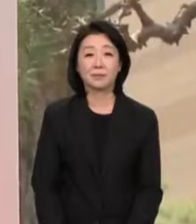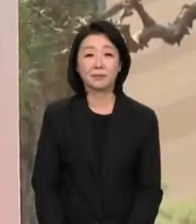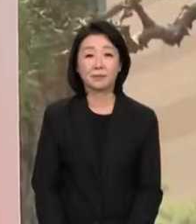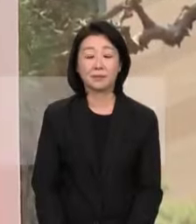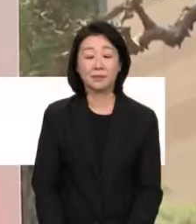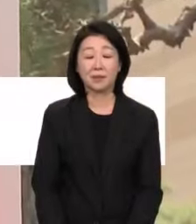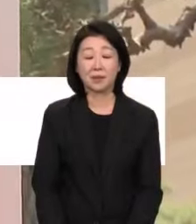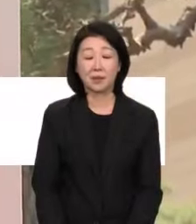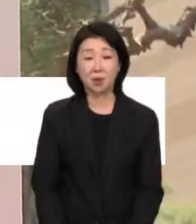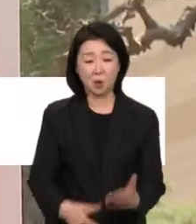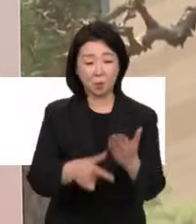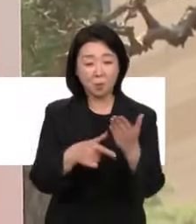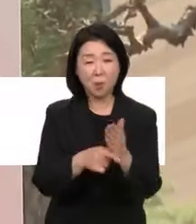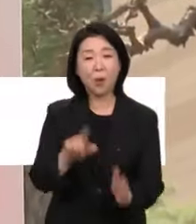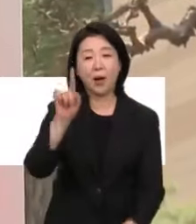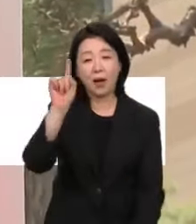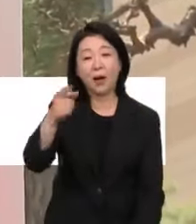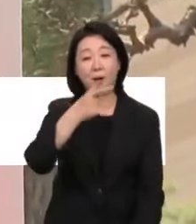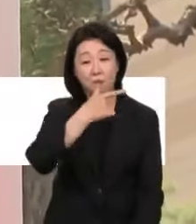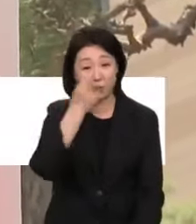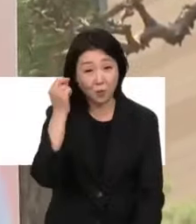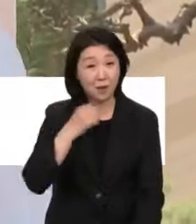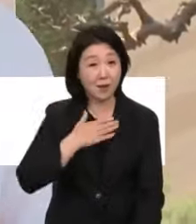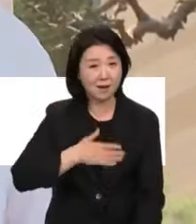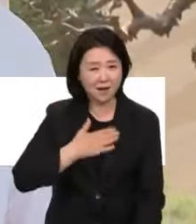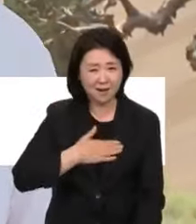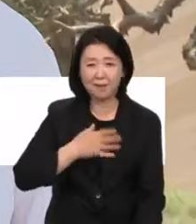꼭 한 표가 부족합니다.